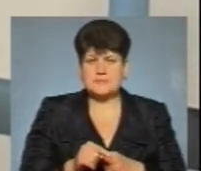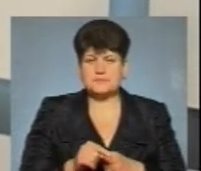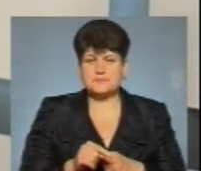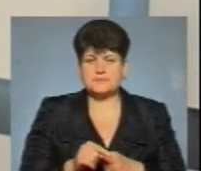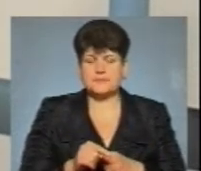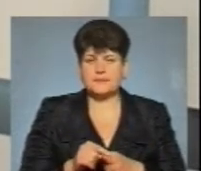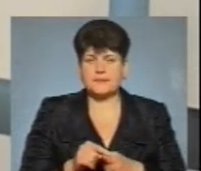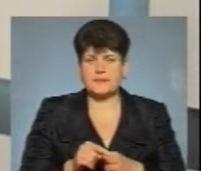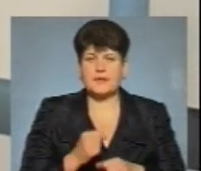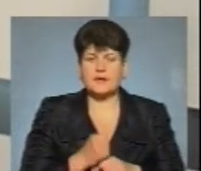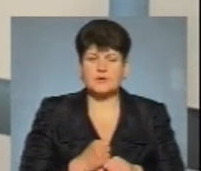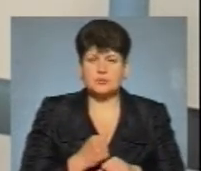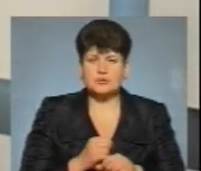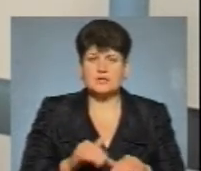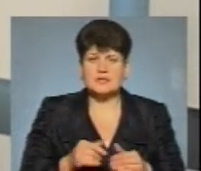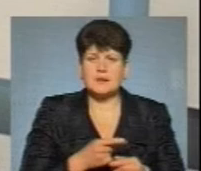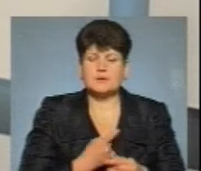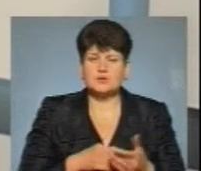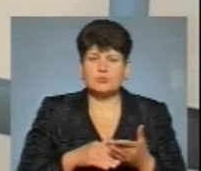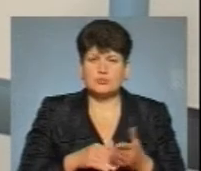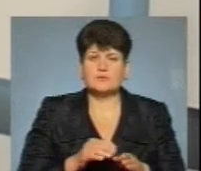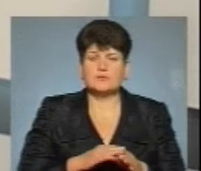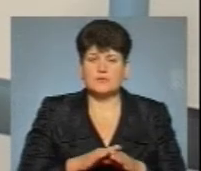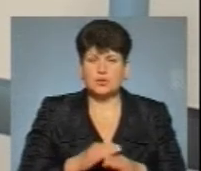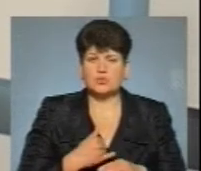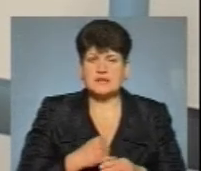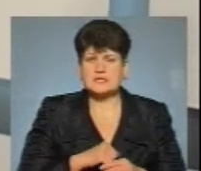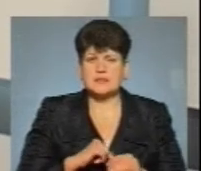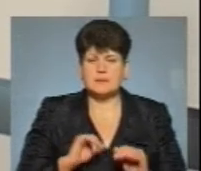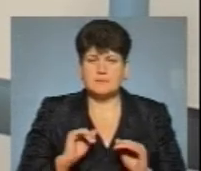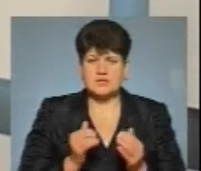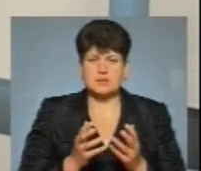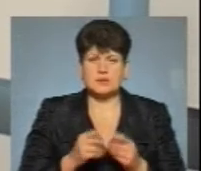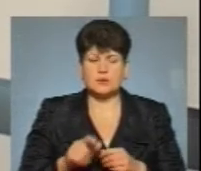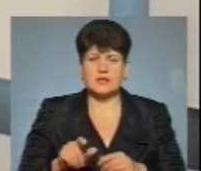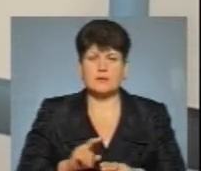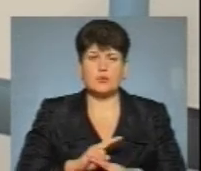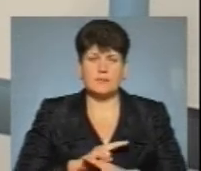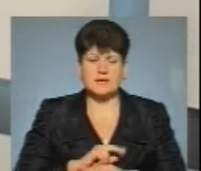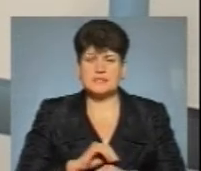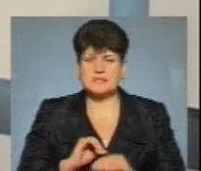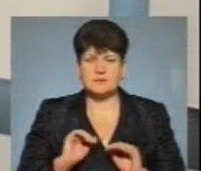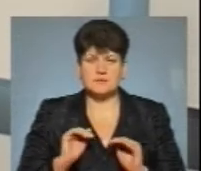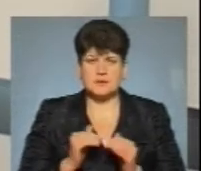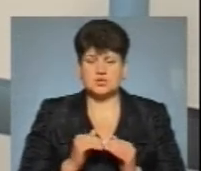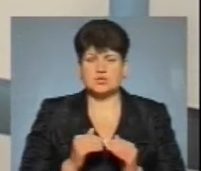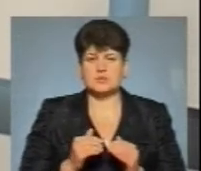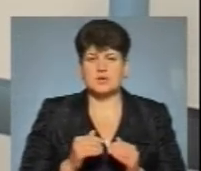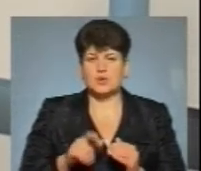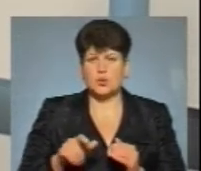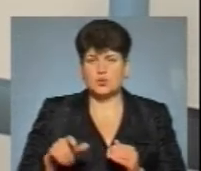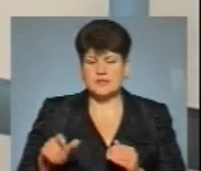Ця тактика надання медичної допомоги, вона відповідно спрацювала. Тому у нас найменша кількість людей, які померло, і найменше сьогодні людей, які сьогодні